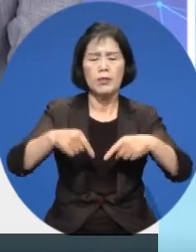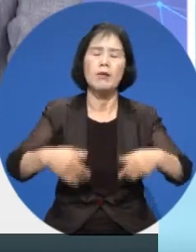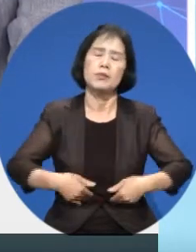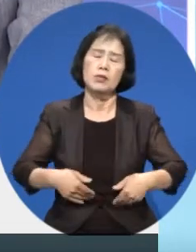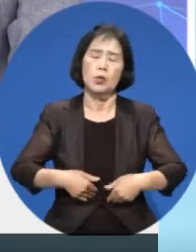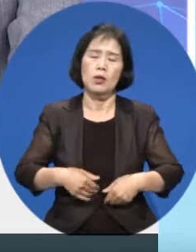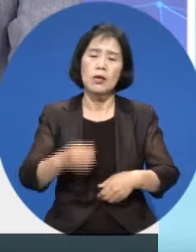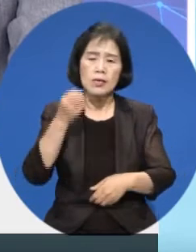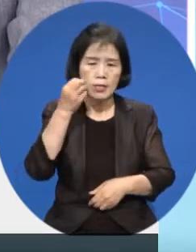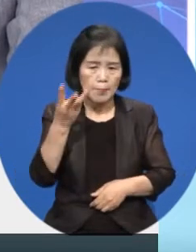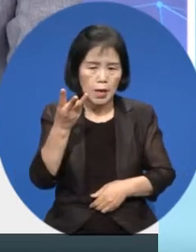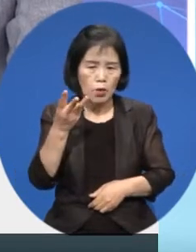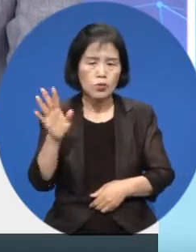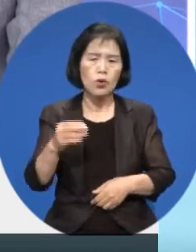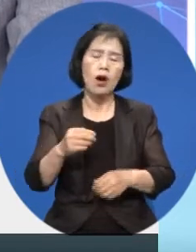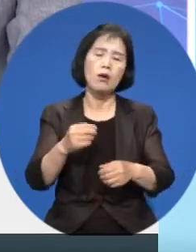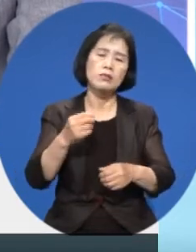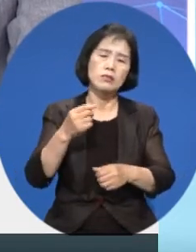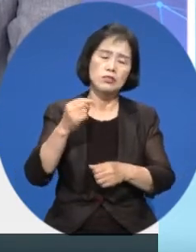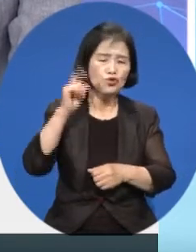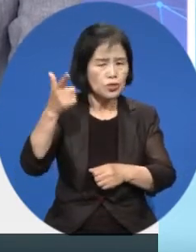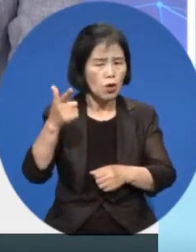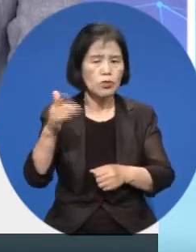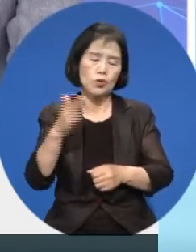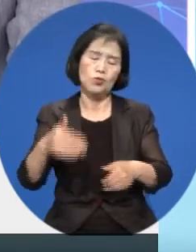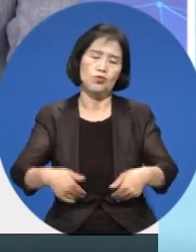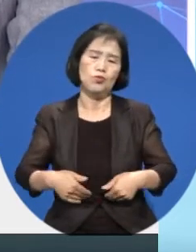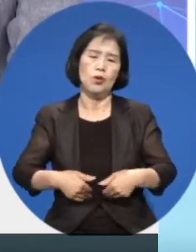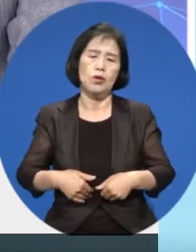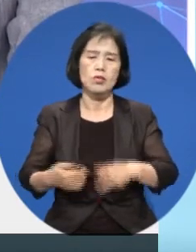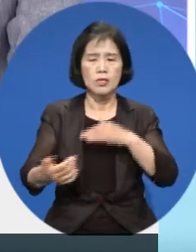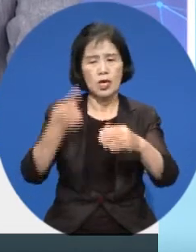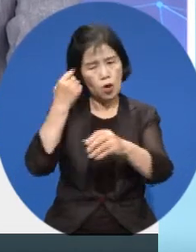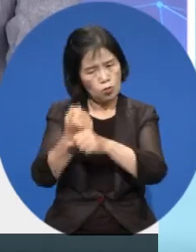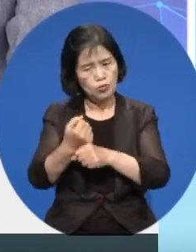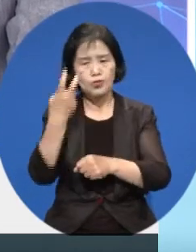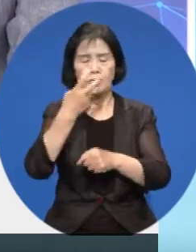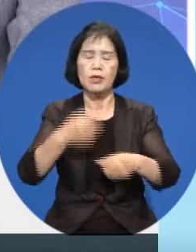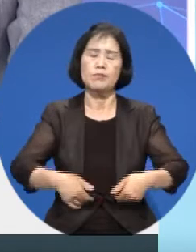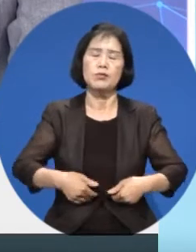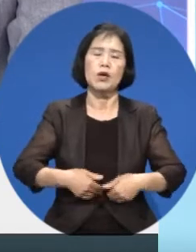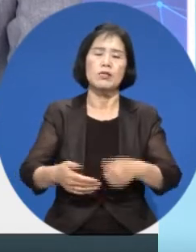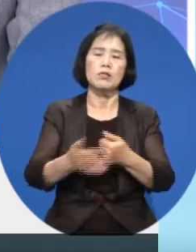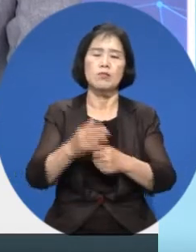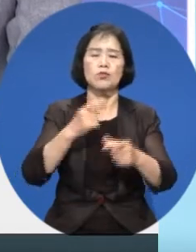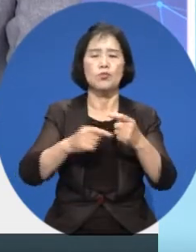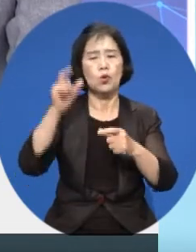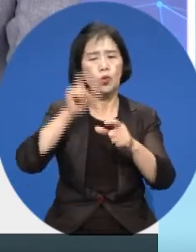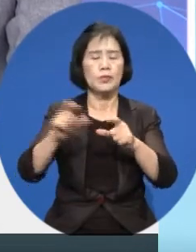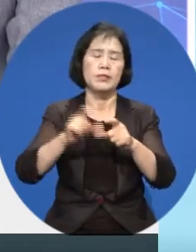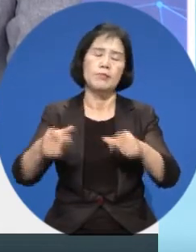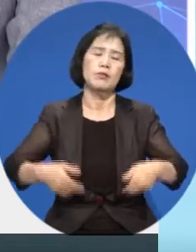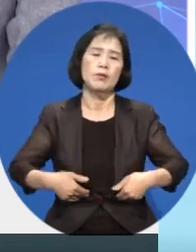짧게는 3개월 길게는 6개월까지 소요될 뿐 아니라 사제의 관련 연구 다 조서가 필요하기 때문에 조금 더 고민해야 할 부분이 더